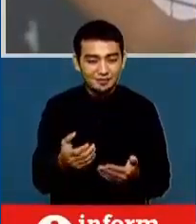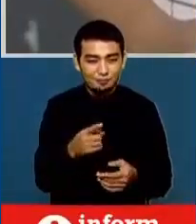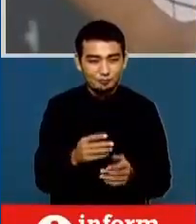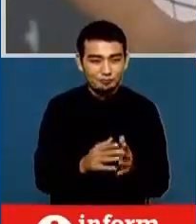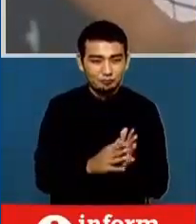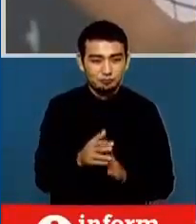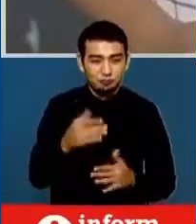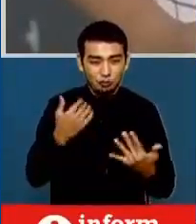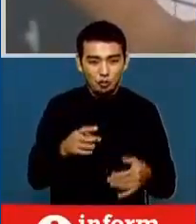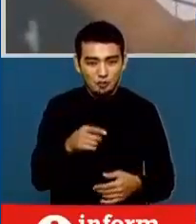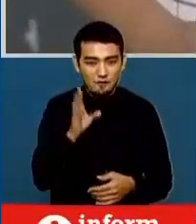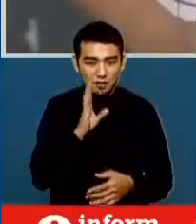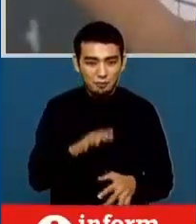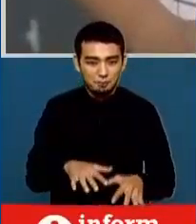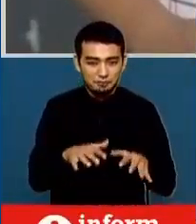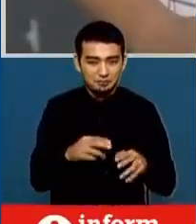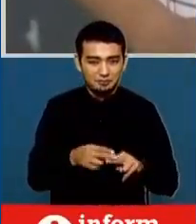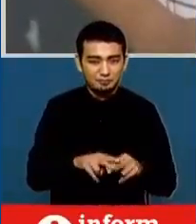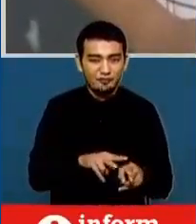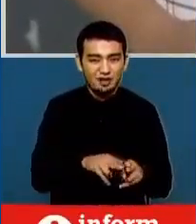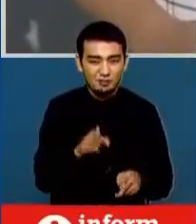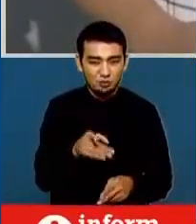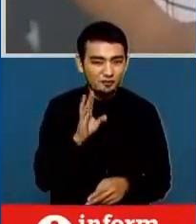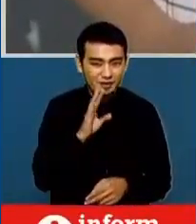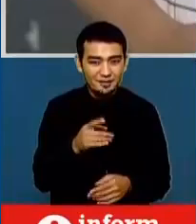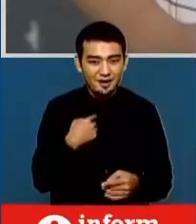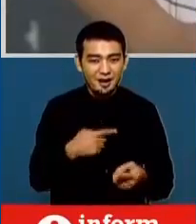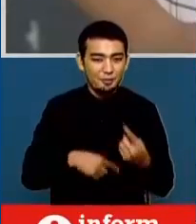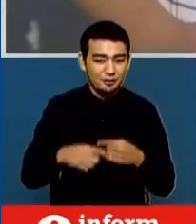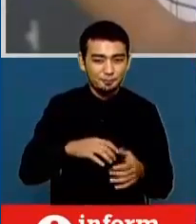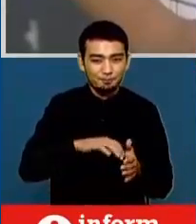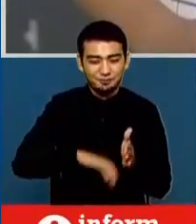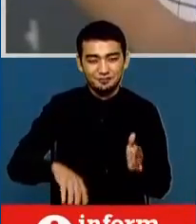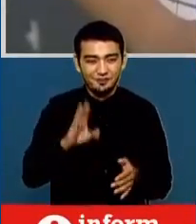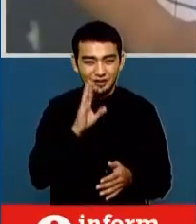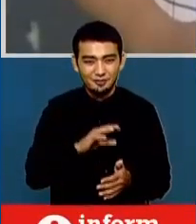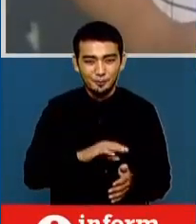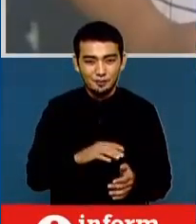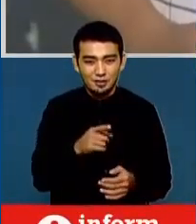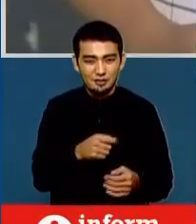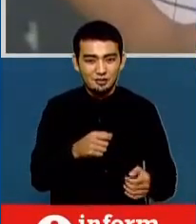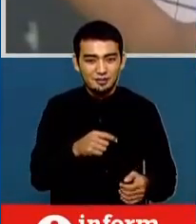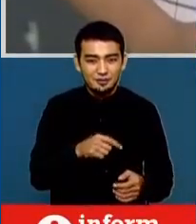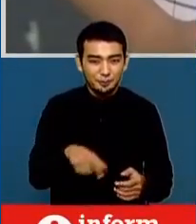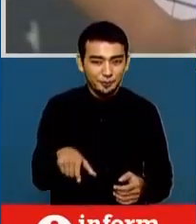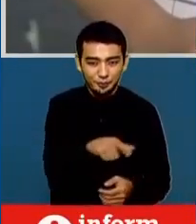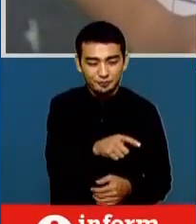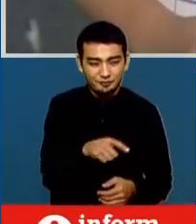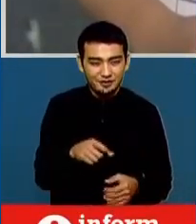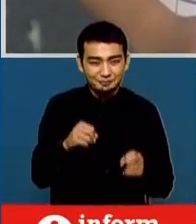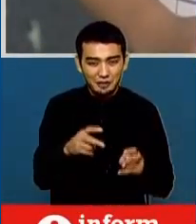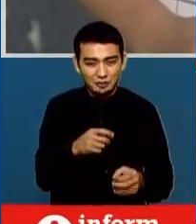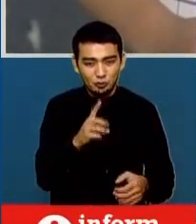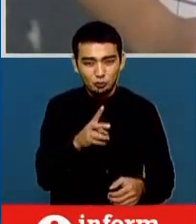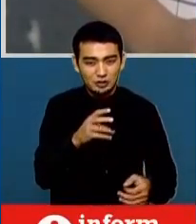өнім суға бастырылып тұр. Бұған егістікке келген суды кері жіберетін қашыртқы арнаның жабылған себеп болған. Соның кесірінен